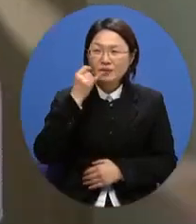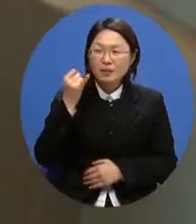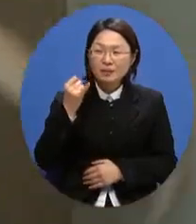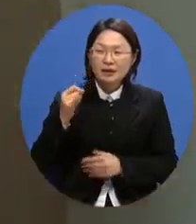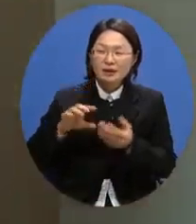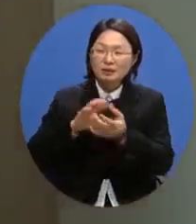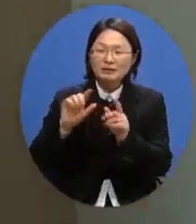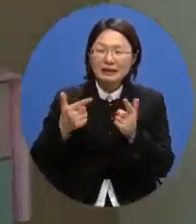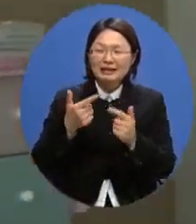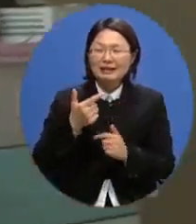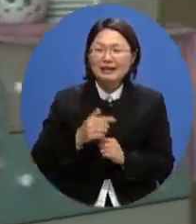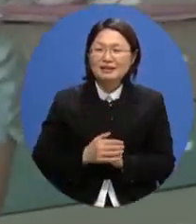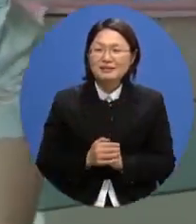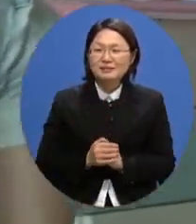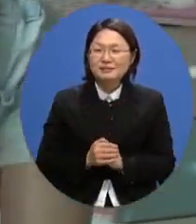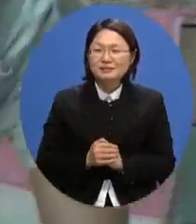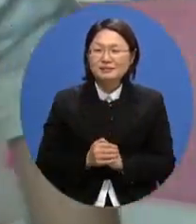봐.